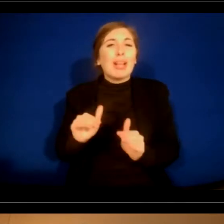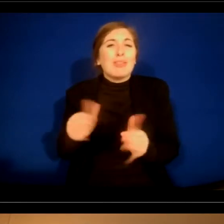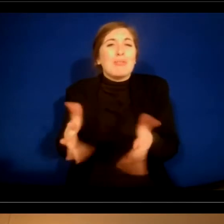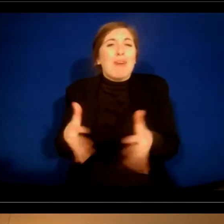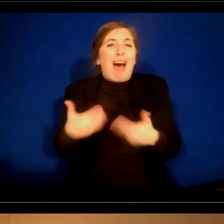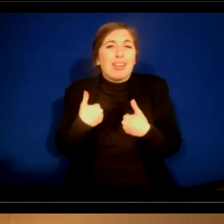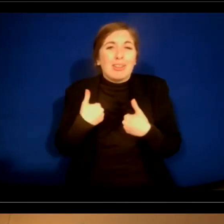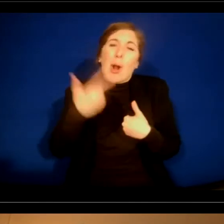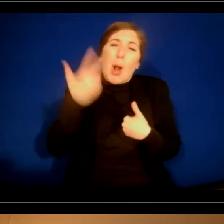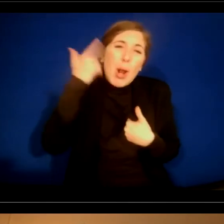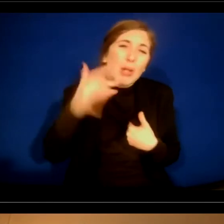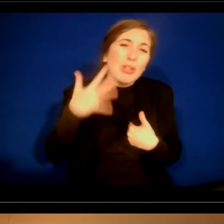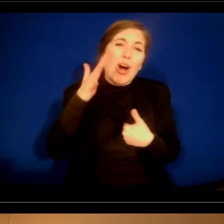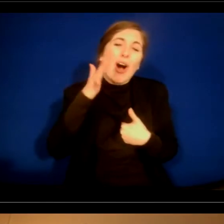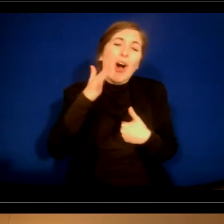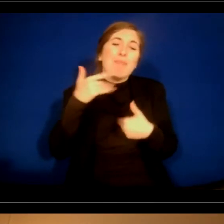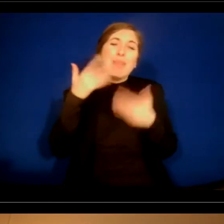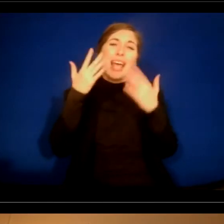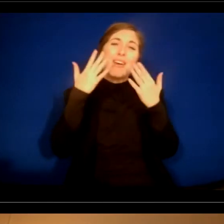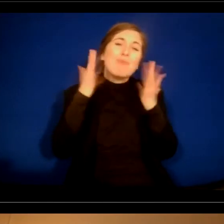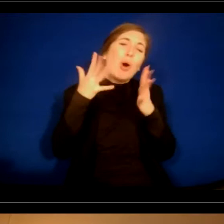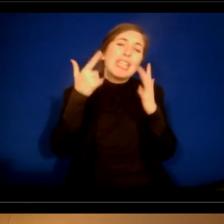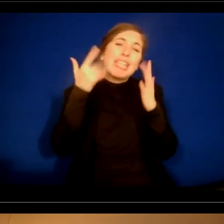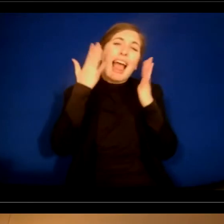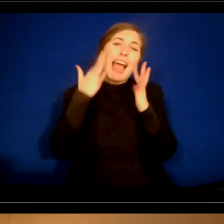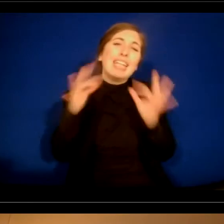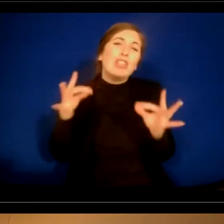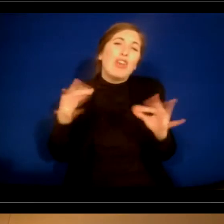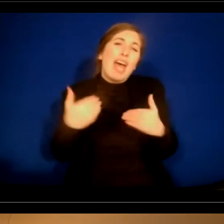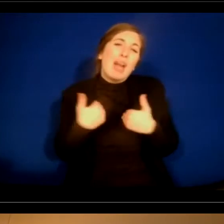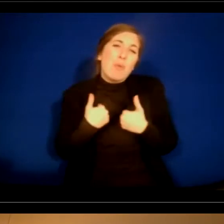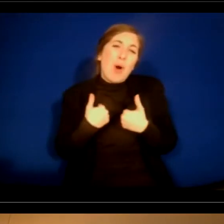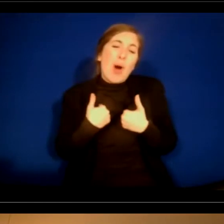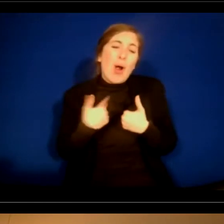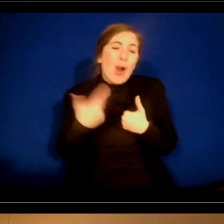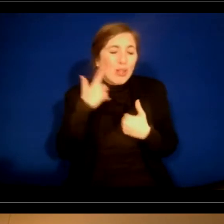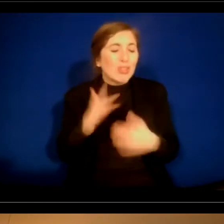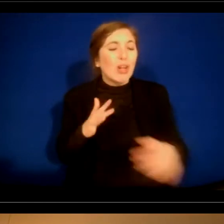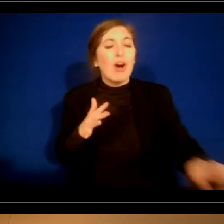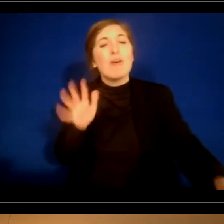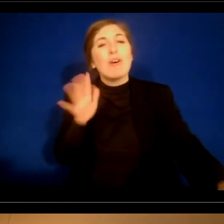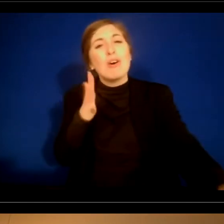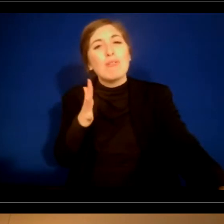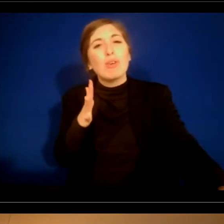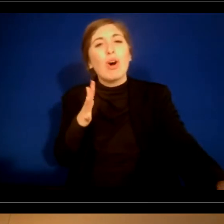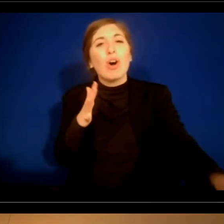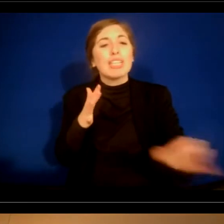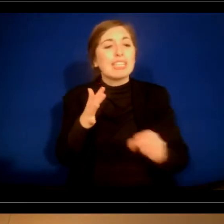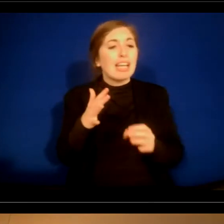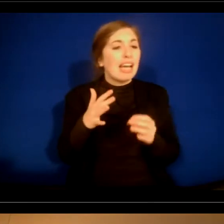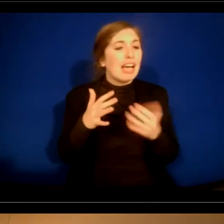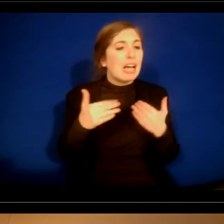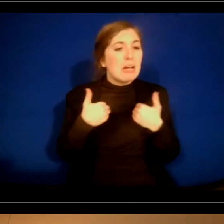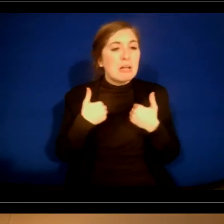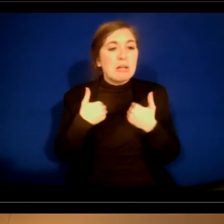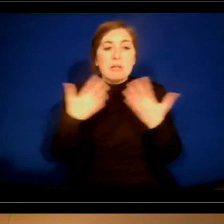ne rendo conto, forse molto, così, molto